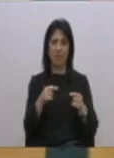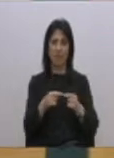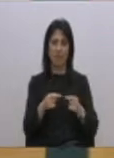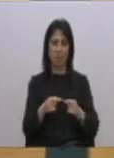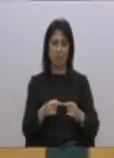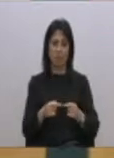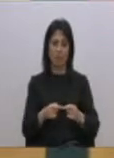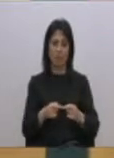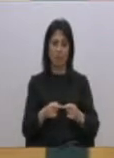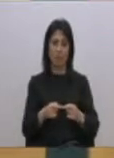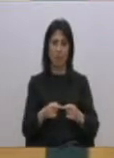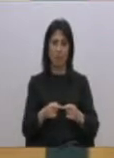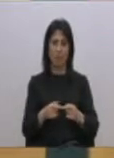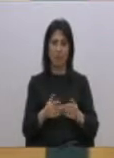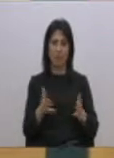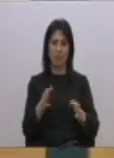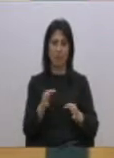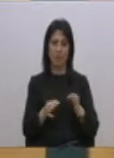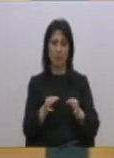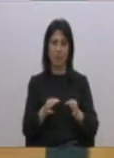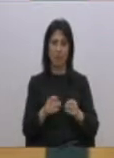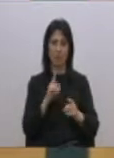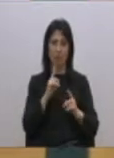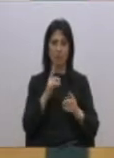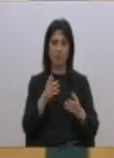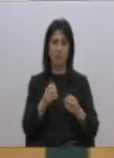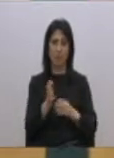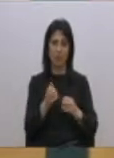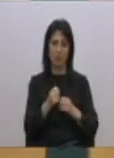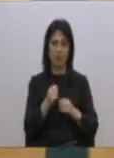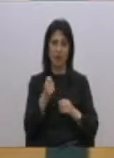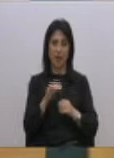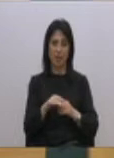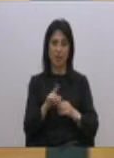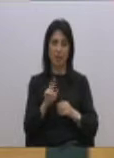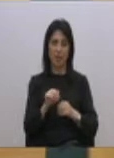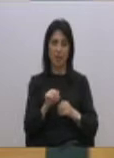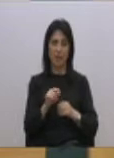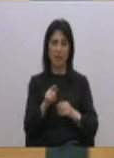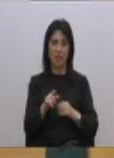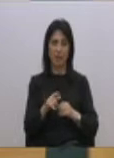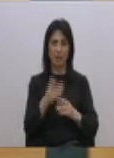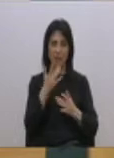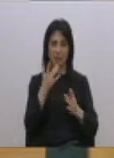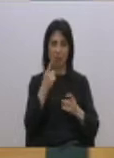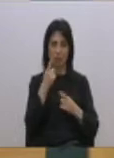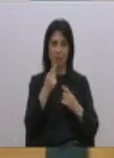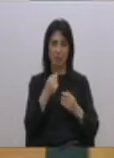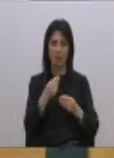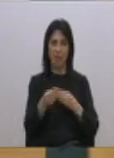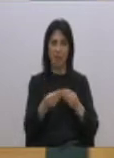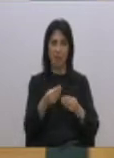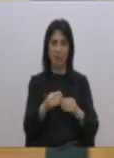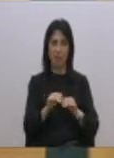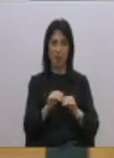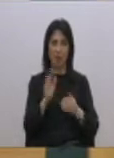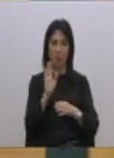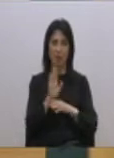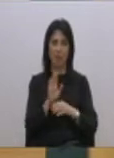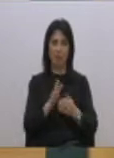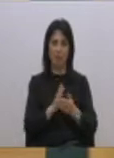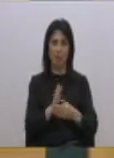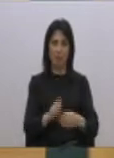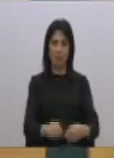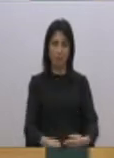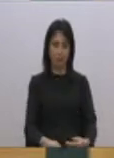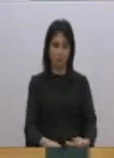sebebze, fie să se mă fost oameni și de gât, mi-i rebu, pe gamă cu urmă. Da, mati să geru informații să ridicat se masă de gamă cu urmă, bis mizans.